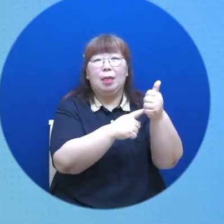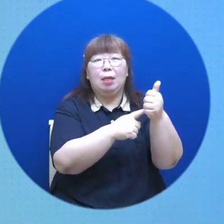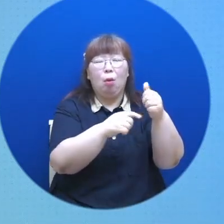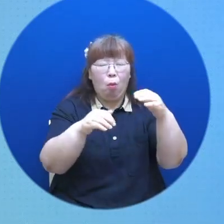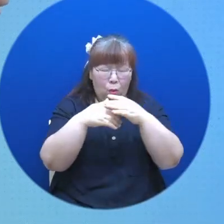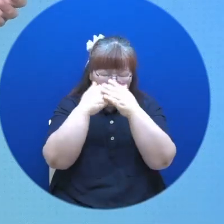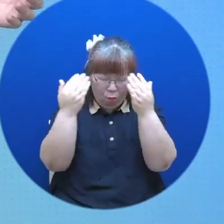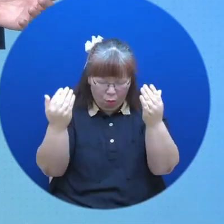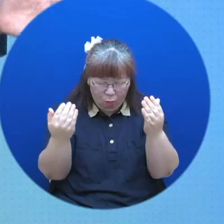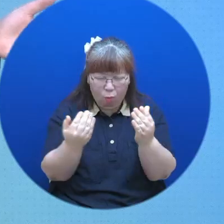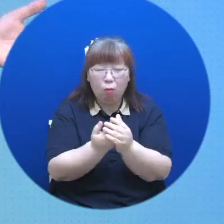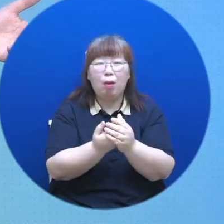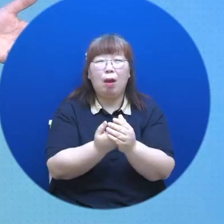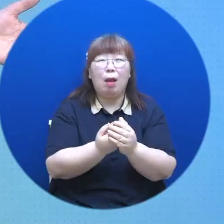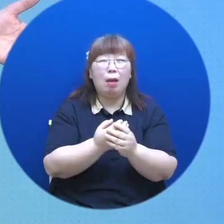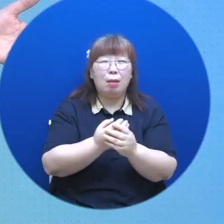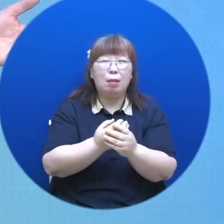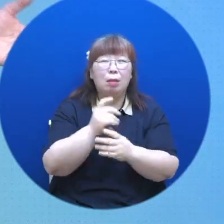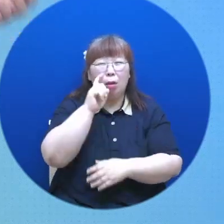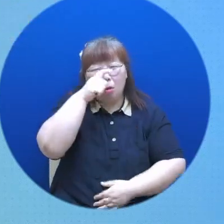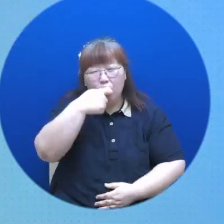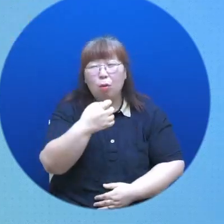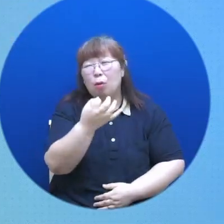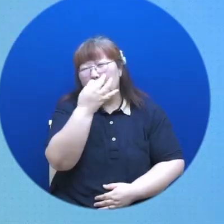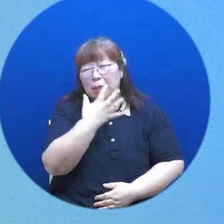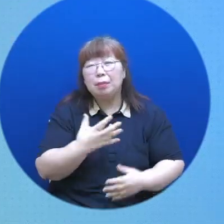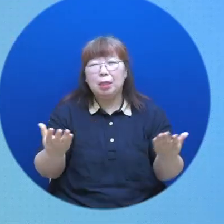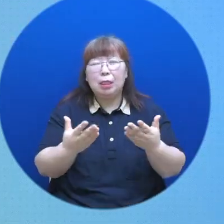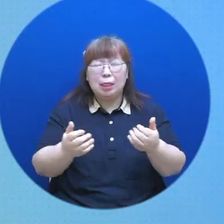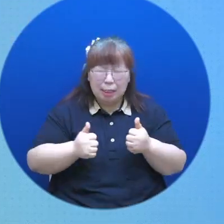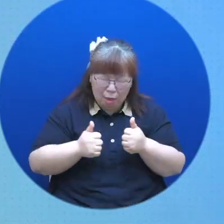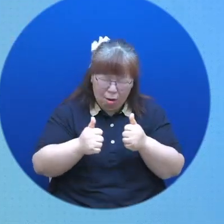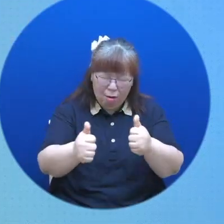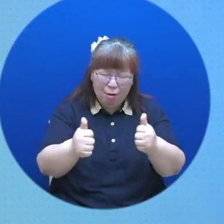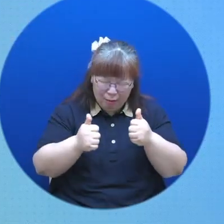온갖 굳은 일을 다 감당했어요. 성실하게